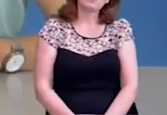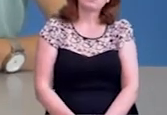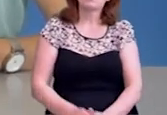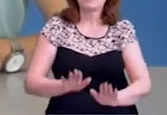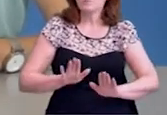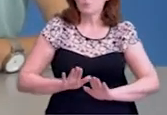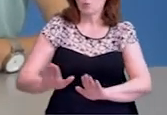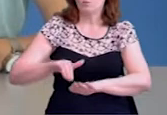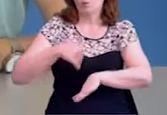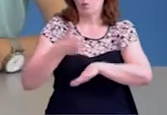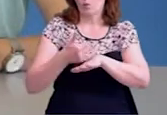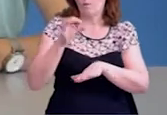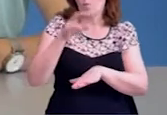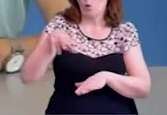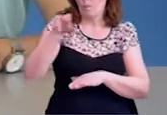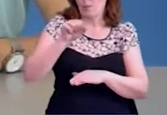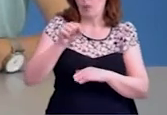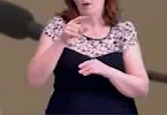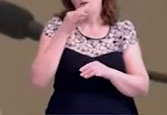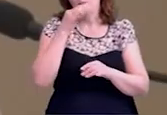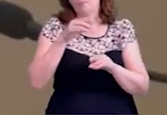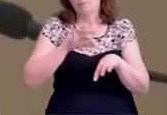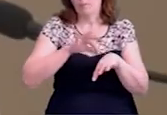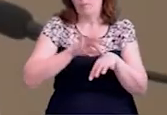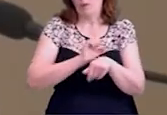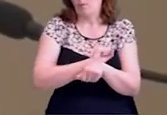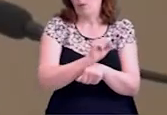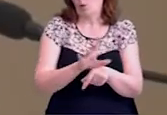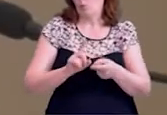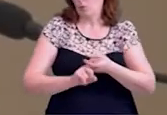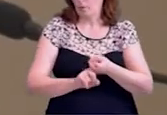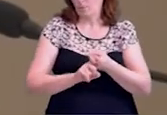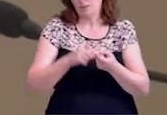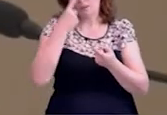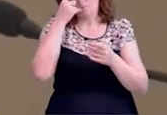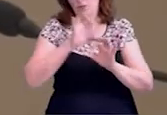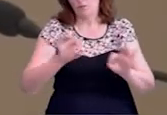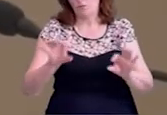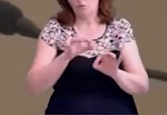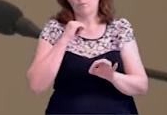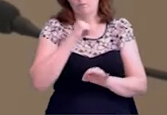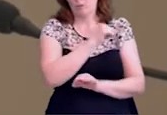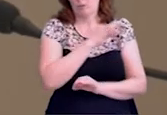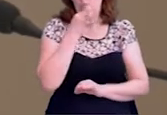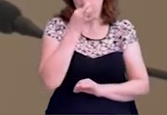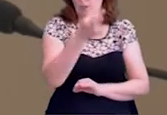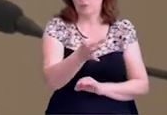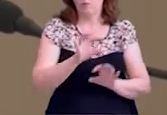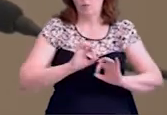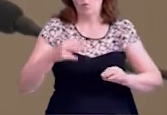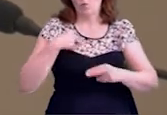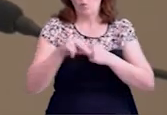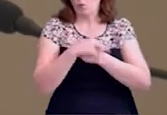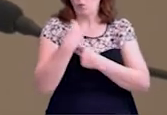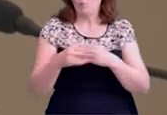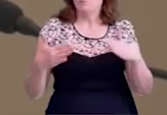Заступник голови облдержадміністрації Олександр Савченко захворів на коронавірус. Інформацію Суспільному підтвердив сам Савченко. Він розповів, що